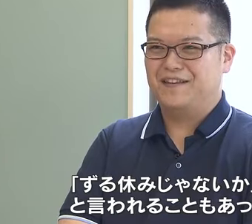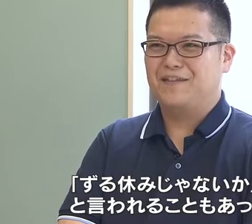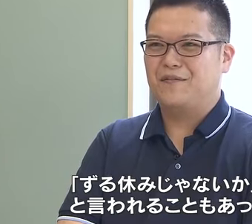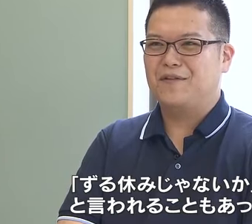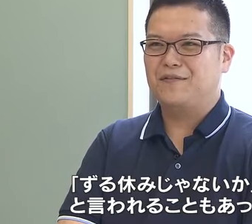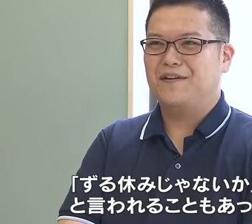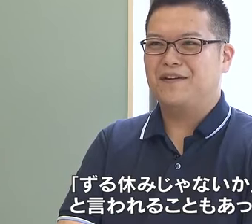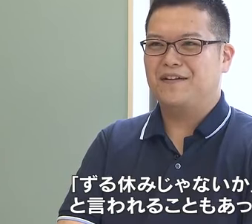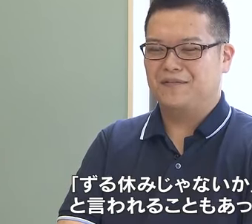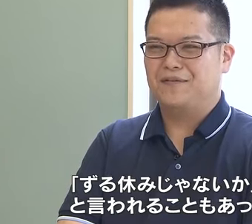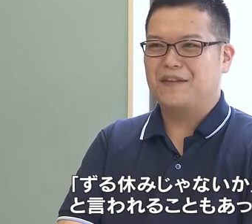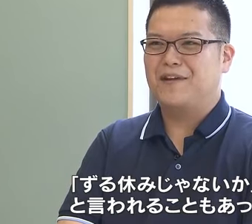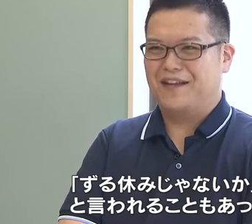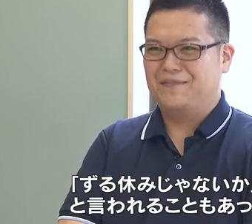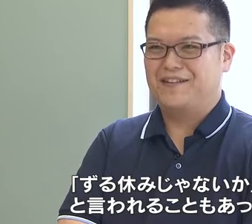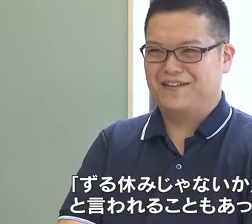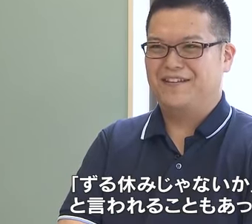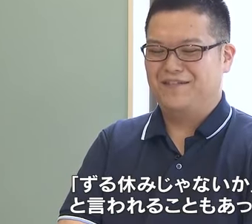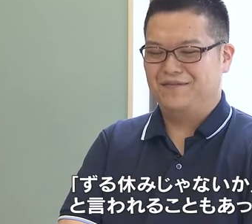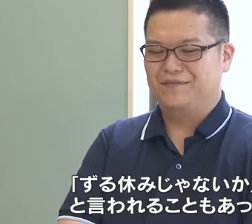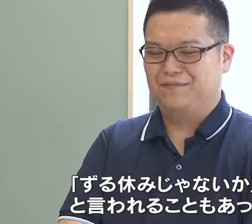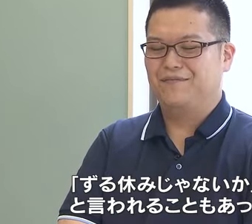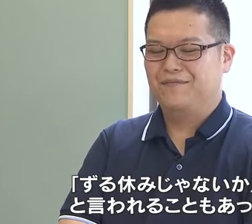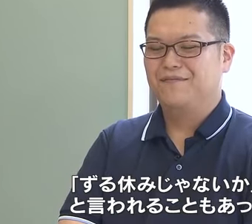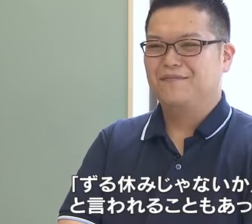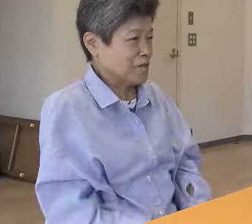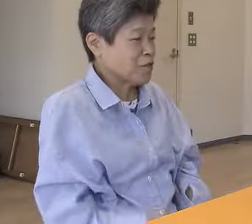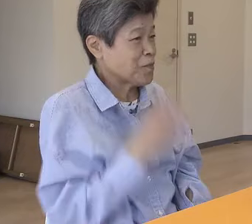みじゃないかって思われることはたまにありましたね、